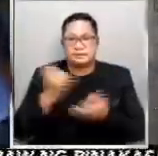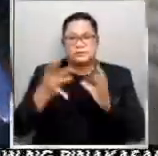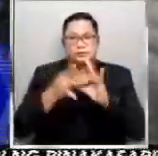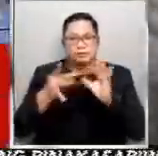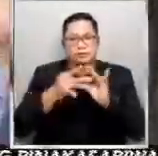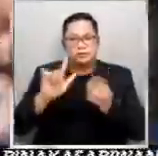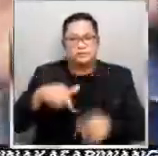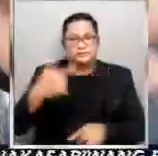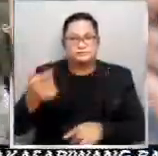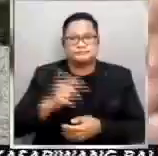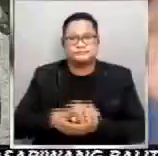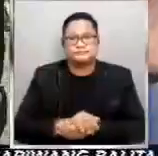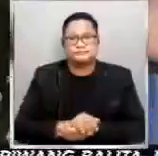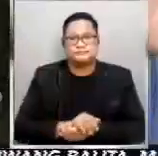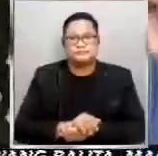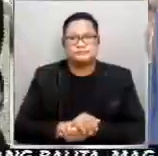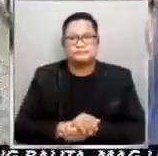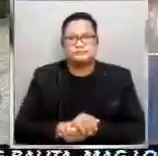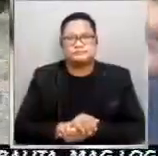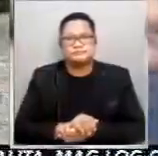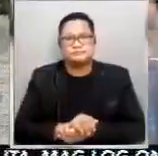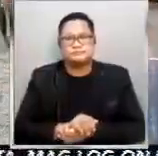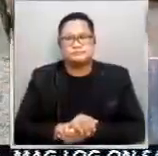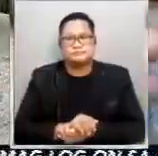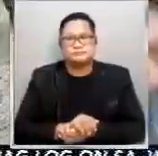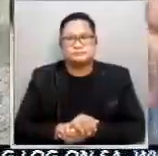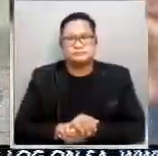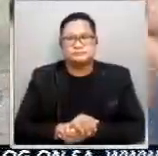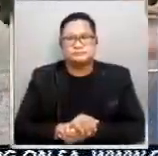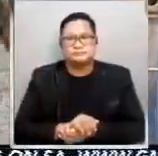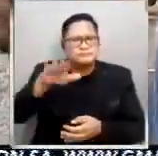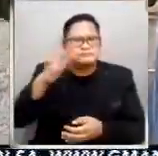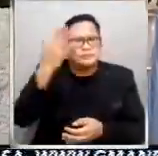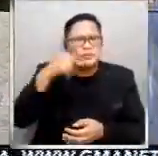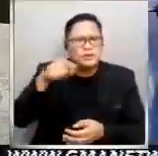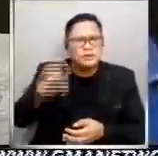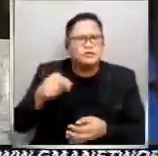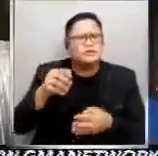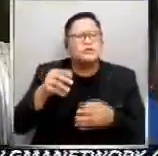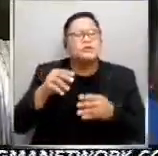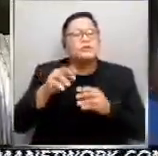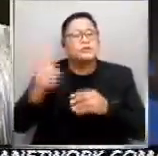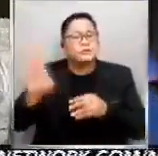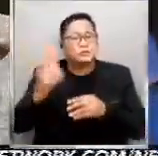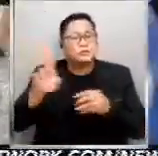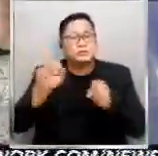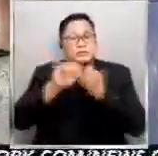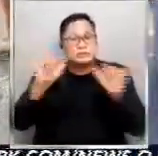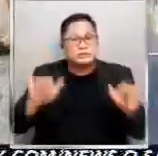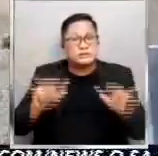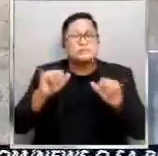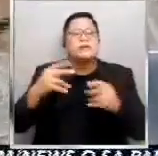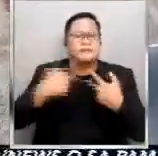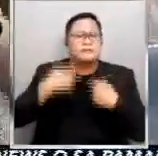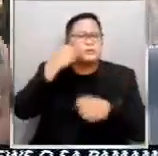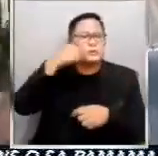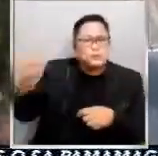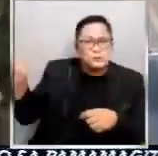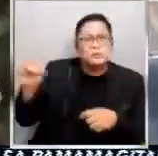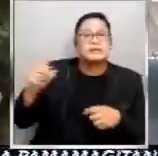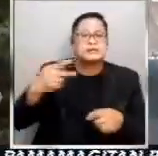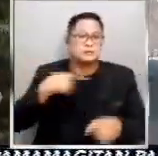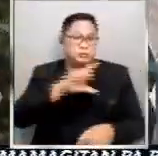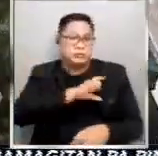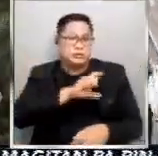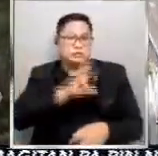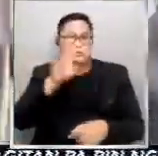Tignan mo, bakit ganyan ang ginawa niya sistema? Isa lang ito sa mga paglabag na nakita ng Highway Patrol Group sa pag-iikot nila kanina sa